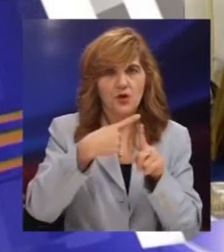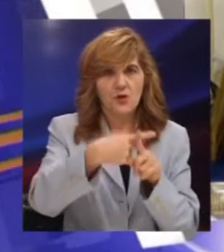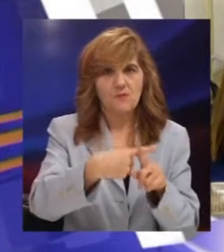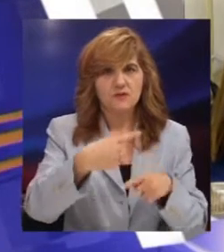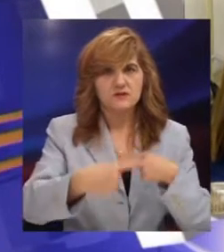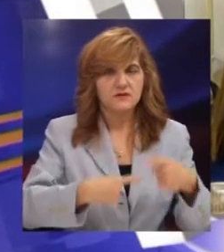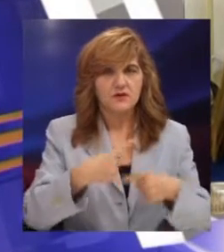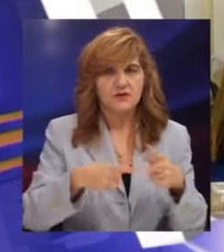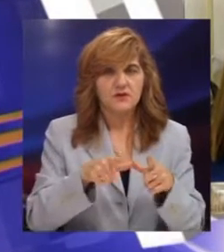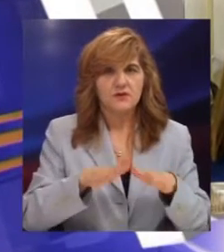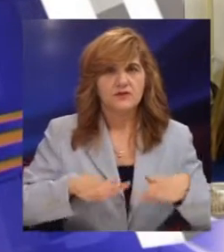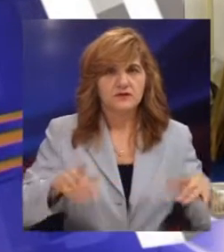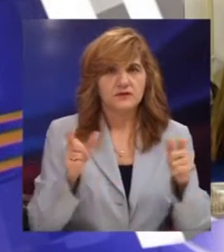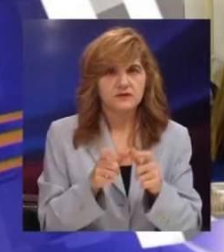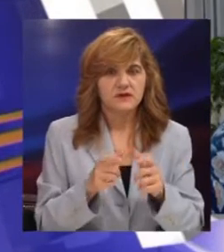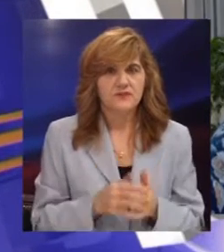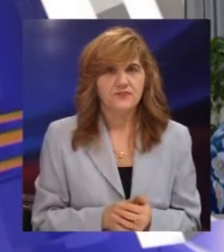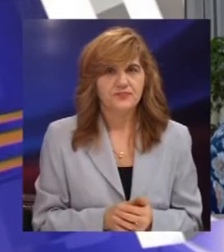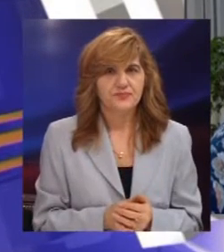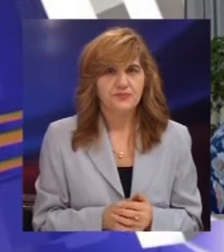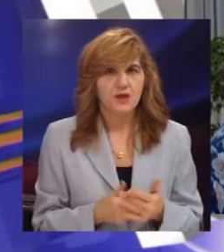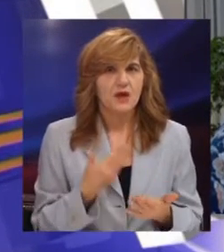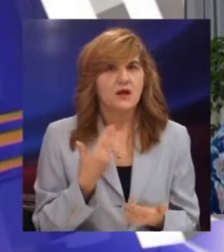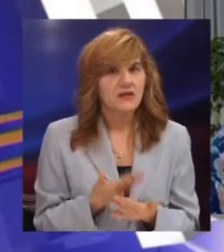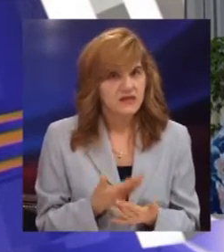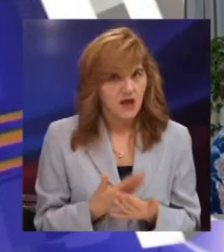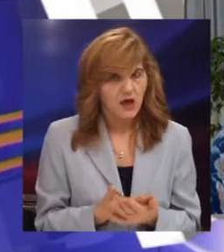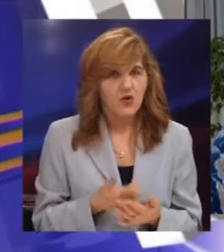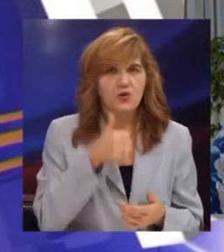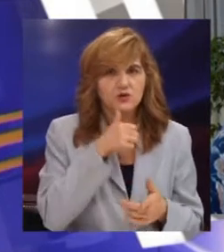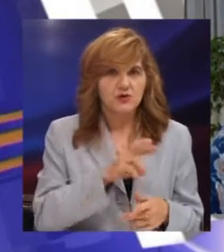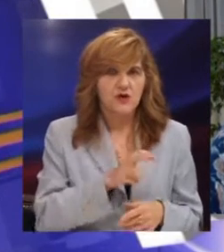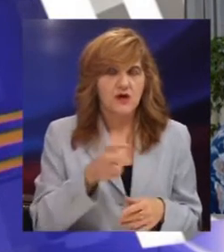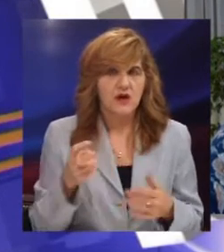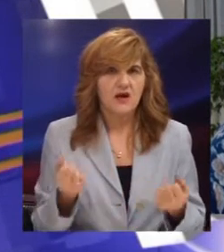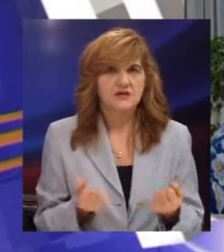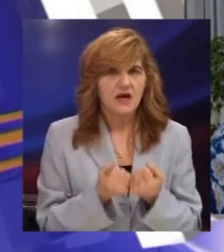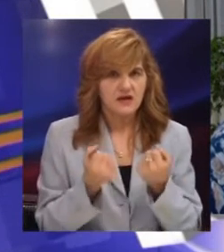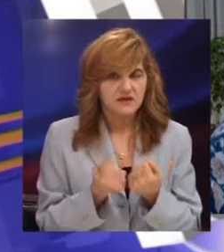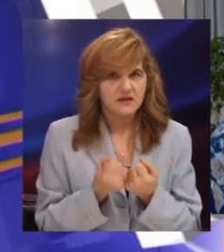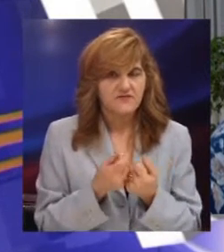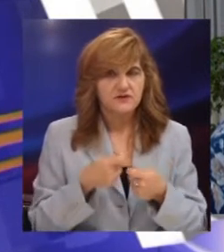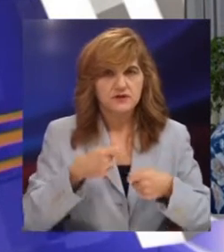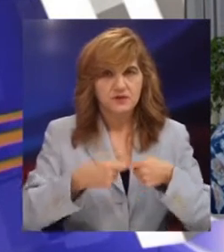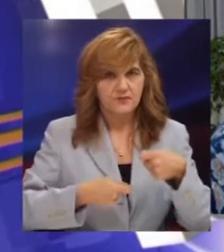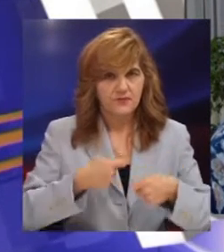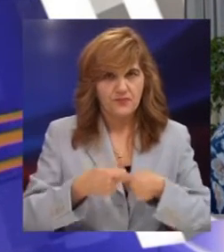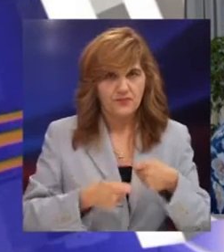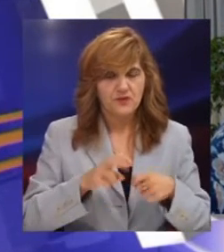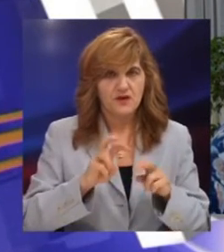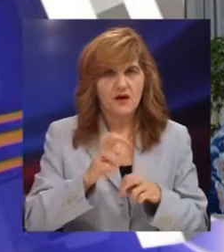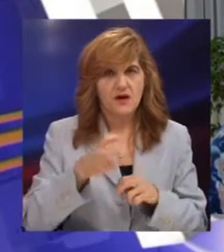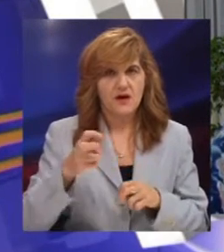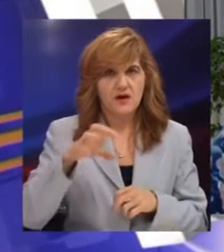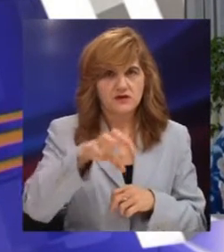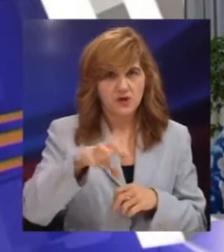pozitivnim promjenama u lokalnoj zajednici. A to činimo tako što sprovodimo razne aktivnosti i projekte iz različitih